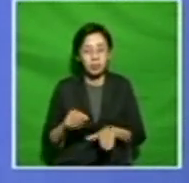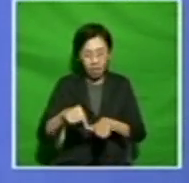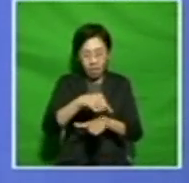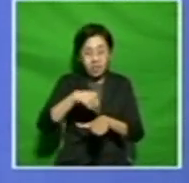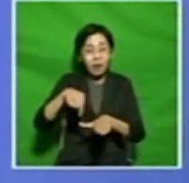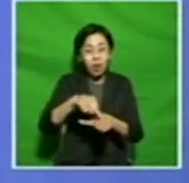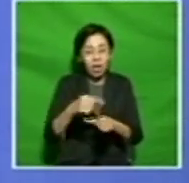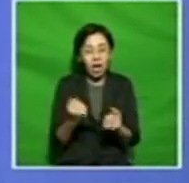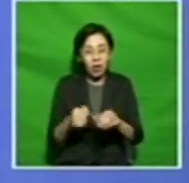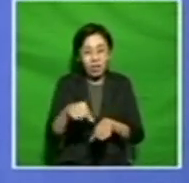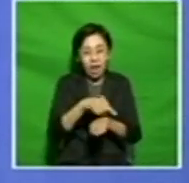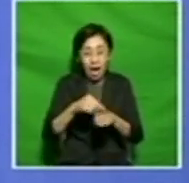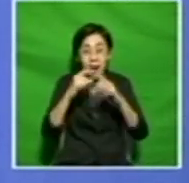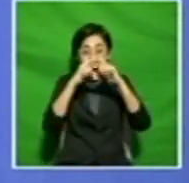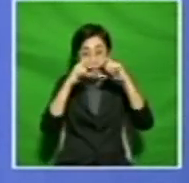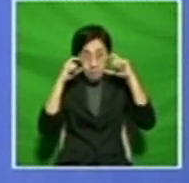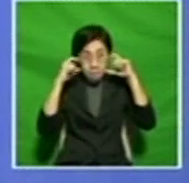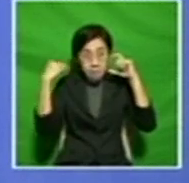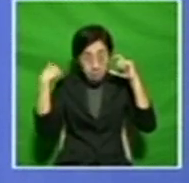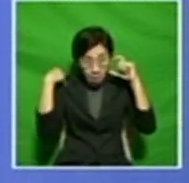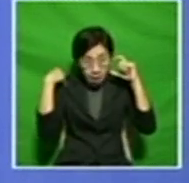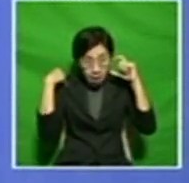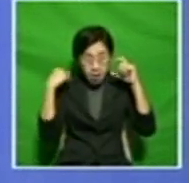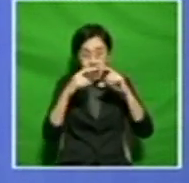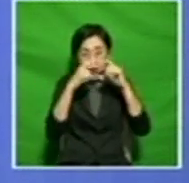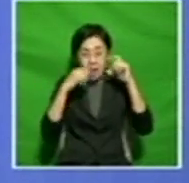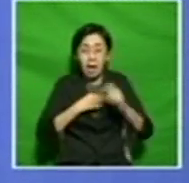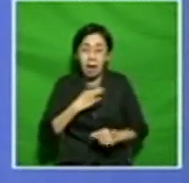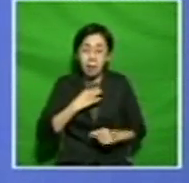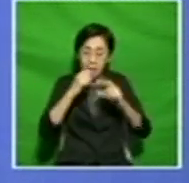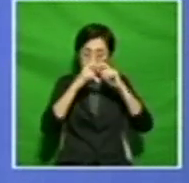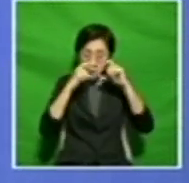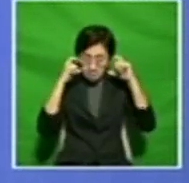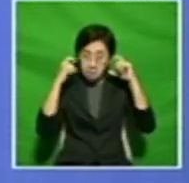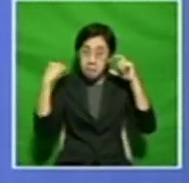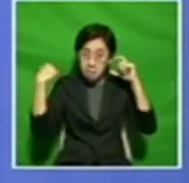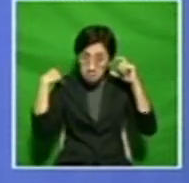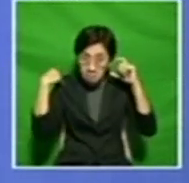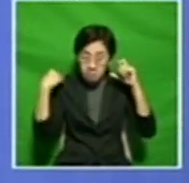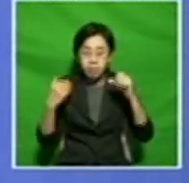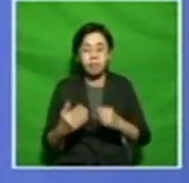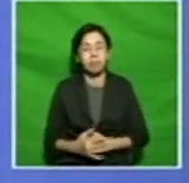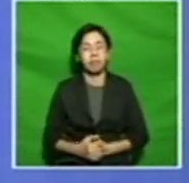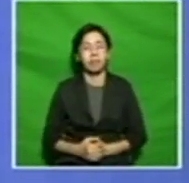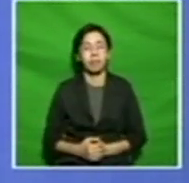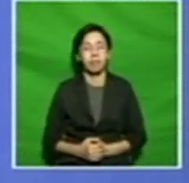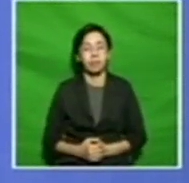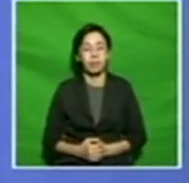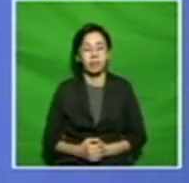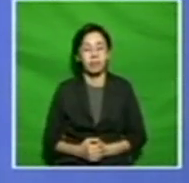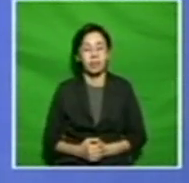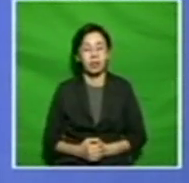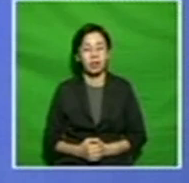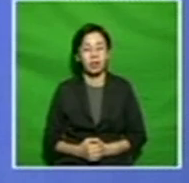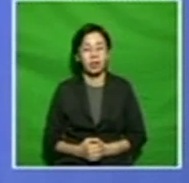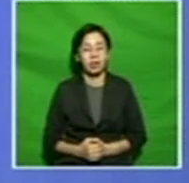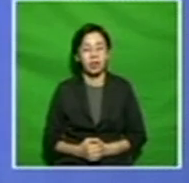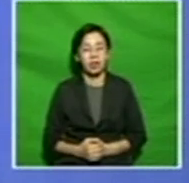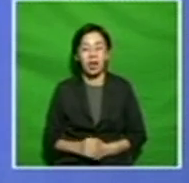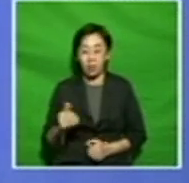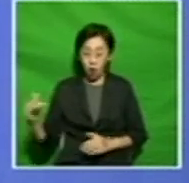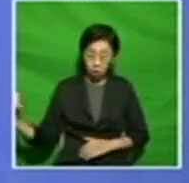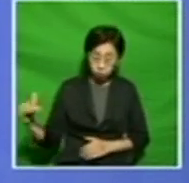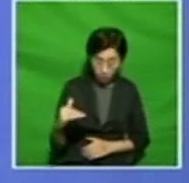นสวมหน้ากากอนามัยหรือหน้ากากผ้าหรือไม่เรียกลงมาตรวจวัดอุณห